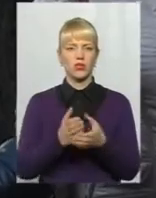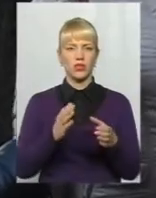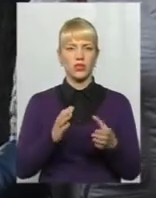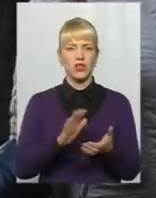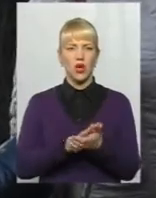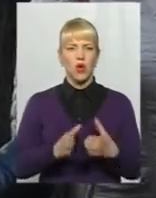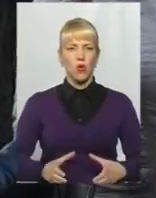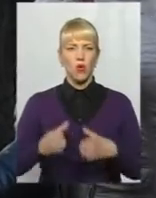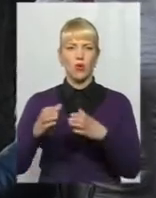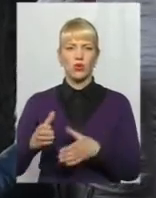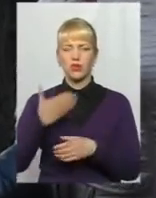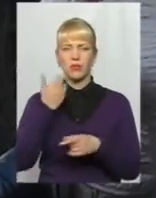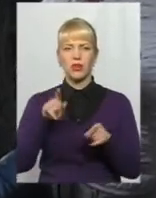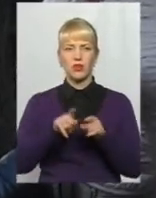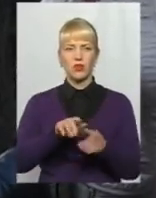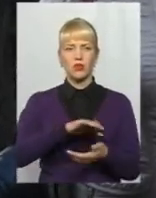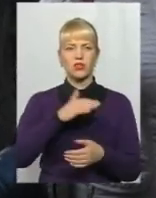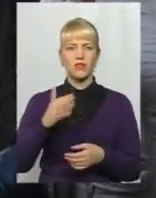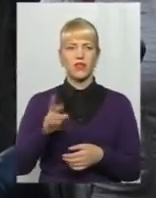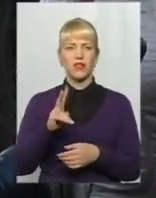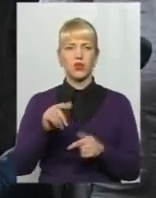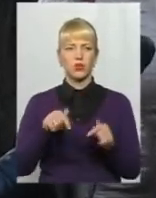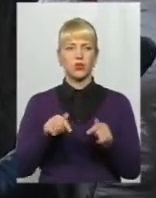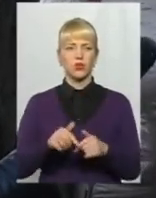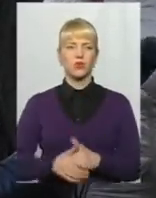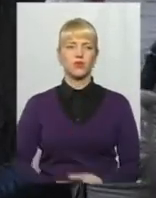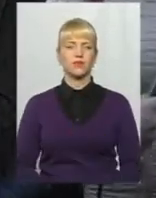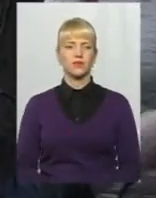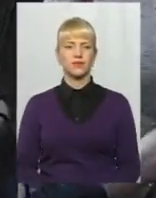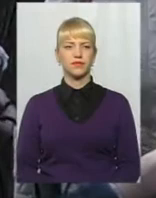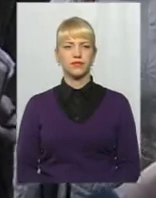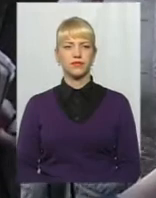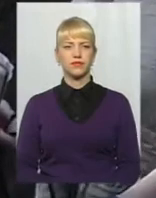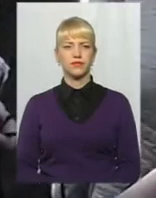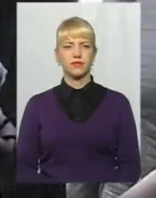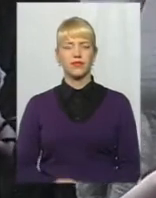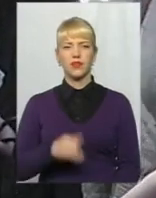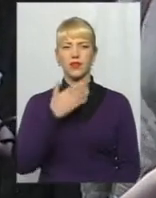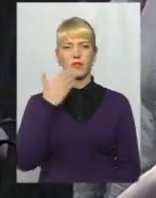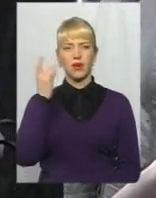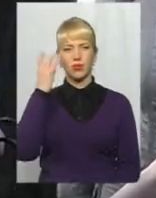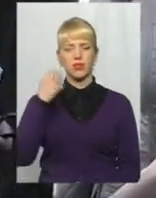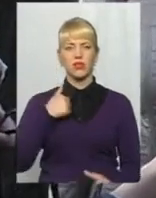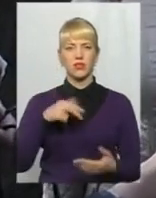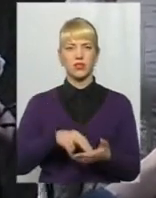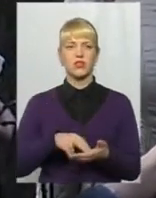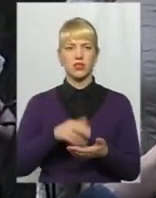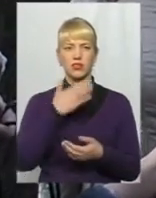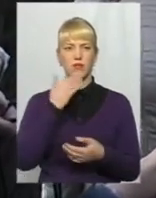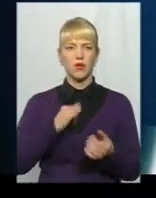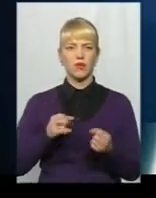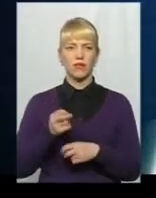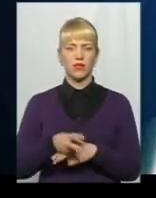І немає такого звалища, як тут. Ну і культура, звичайно, теж. Немає урн взагалі. Навіть от стоїш, не маєш де